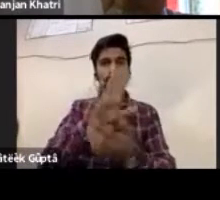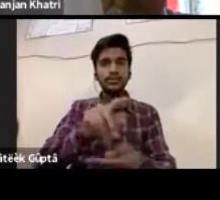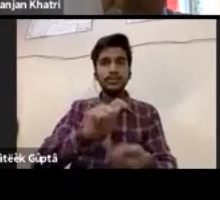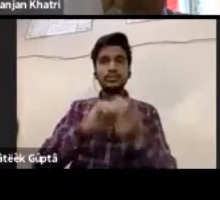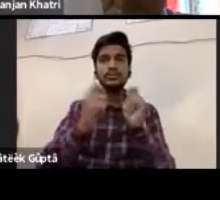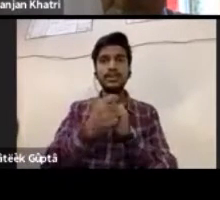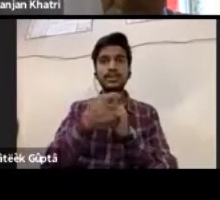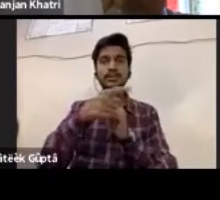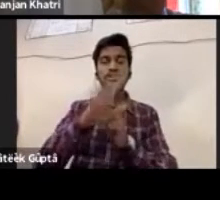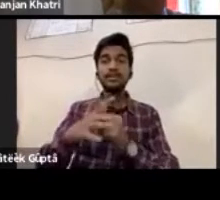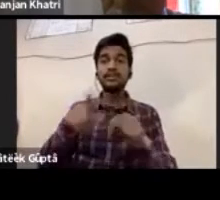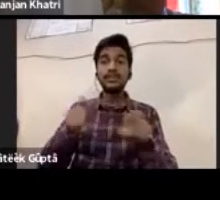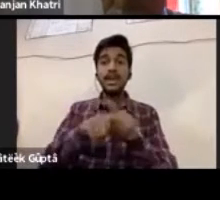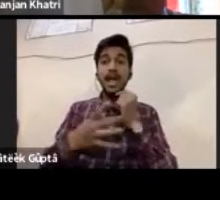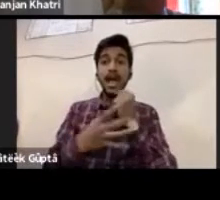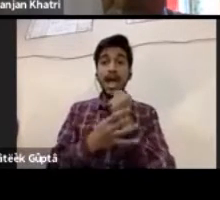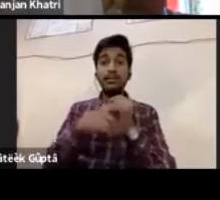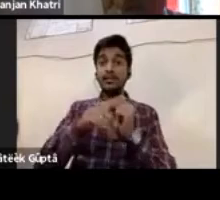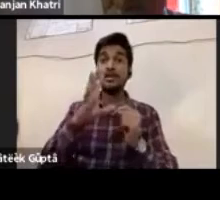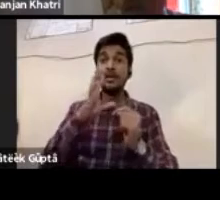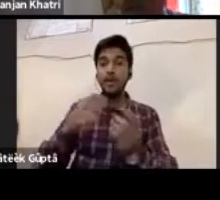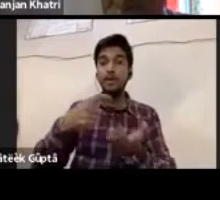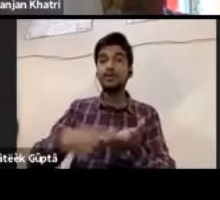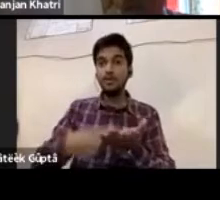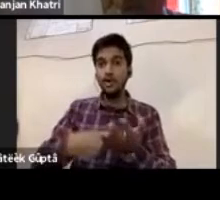से हेल्थ केयर एक्सेस जरूरी है.